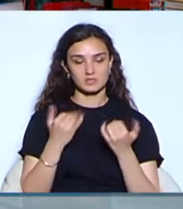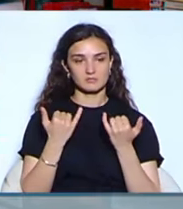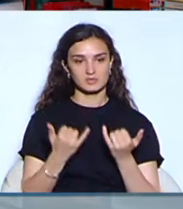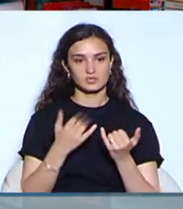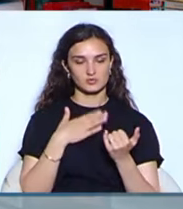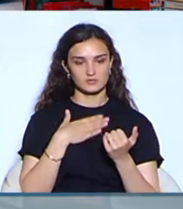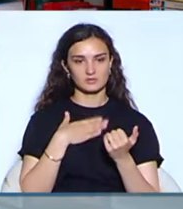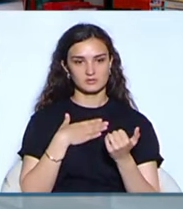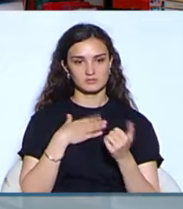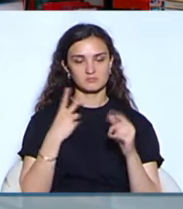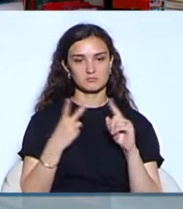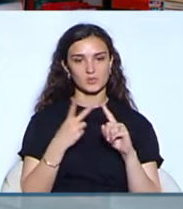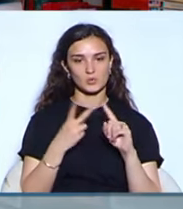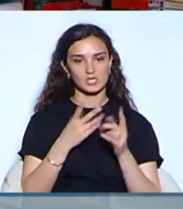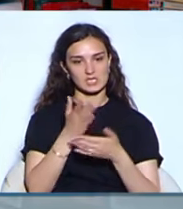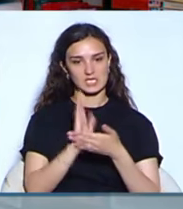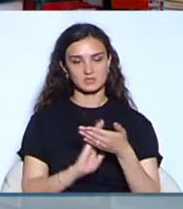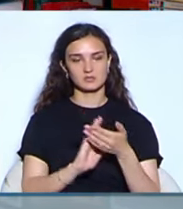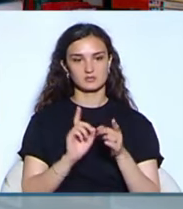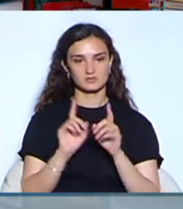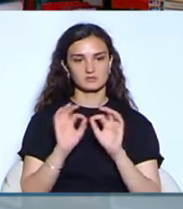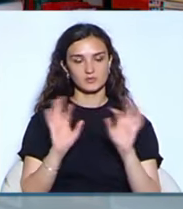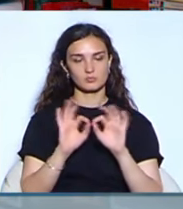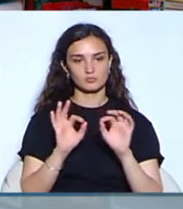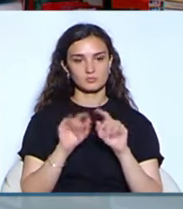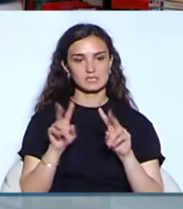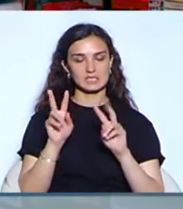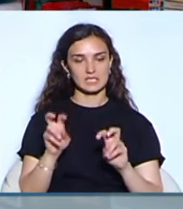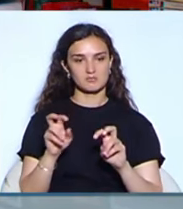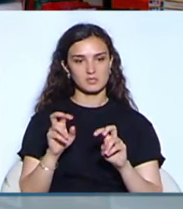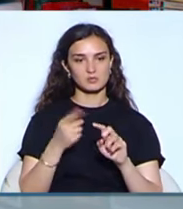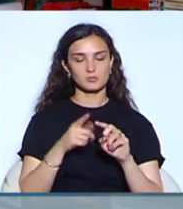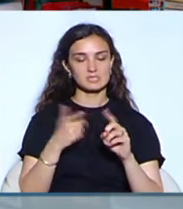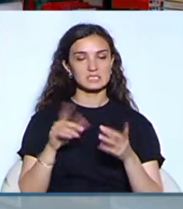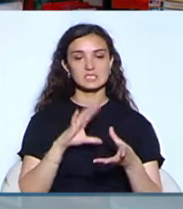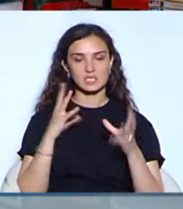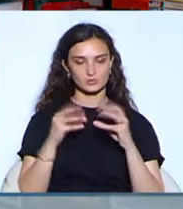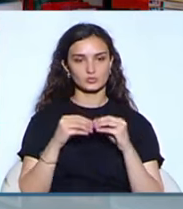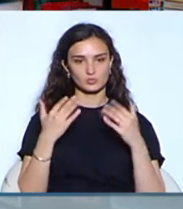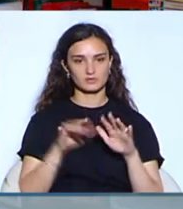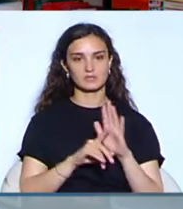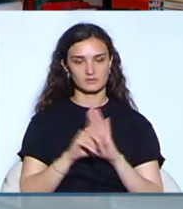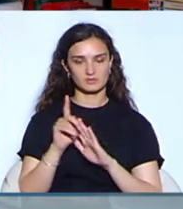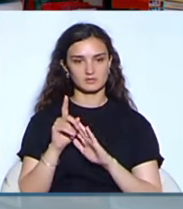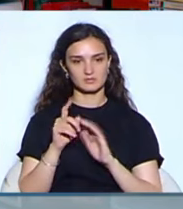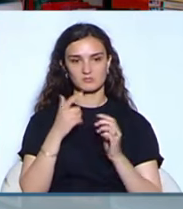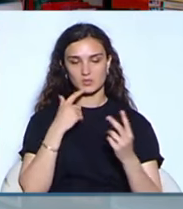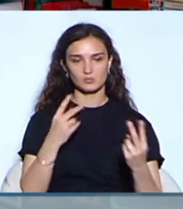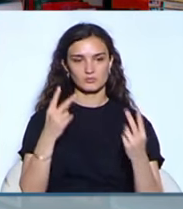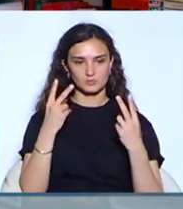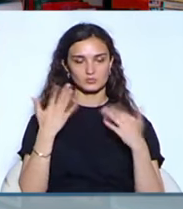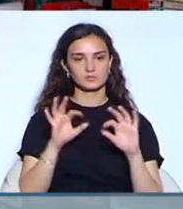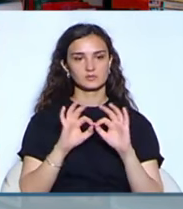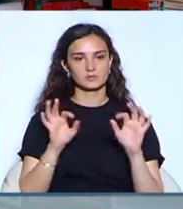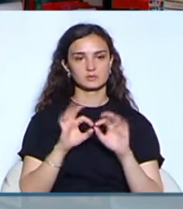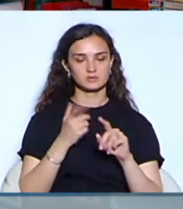ჩვენ მეორე ნაწილს თავაზობთ იმ საუბრისა, რომელიც ზოგადი შესავლით უკვე დავიწყეთ. მაყურებელს უკვე